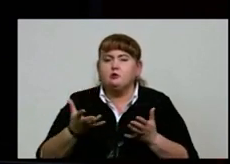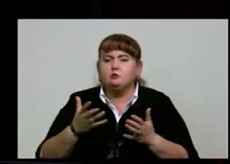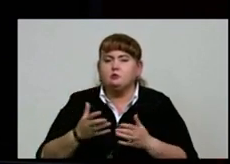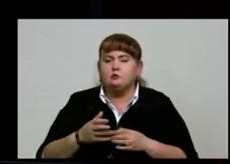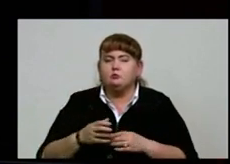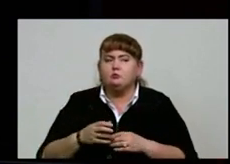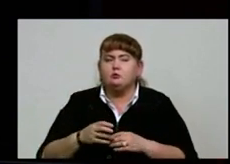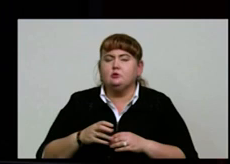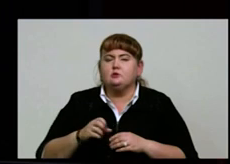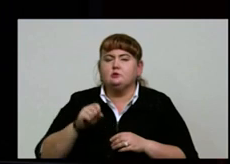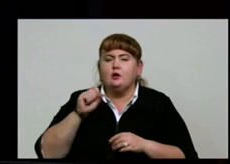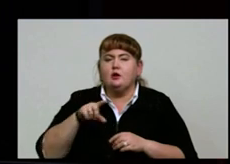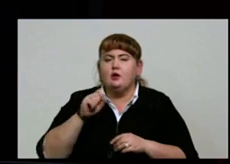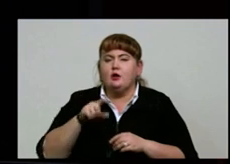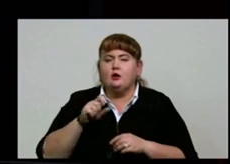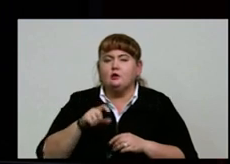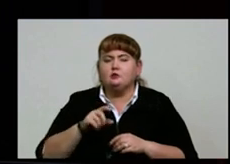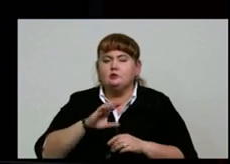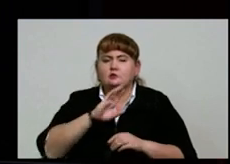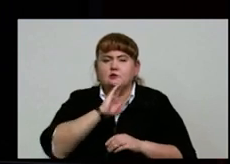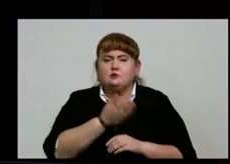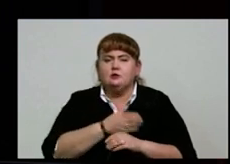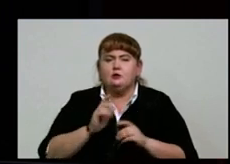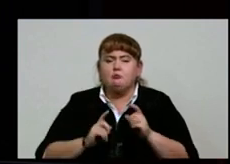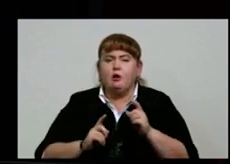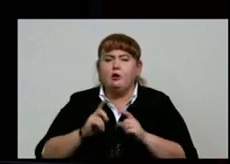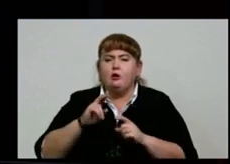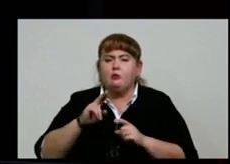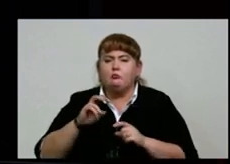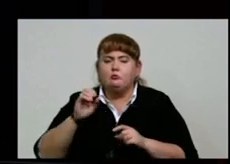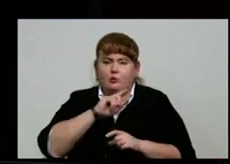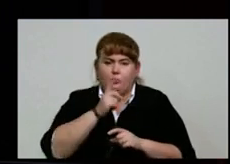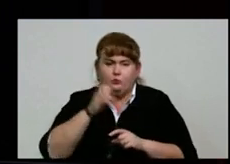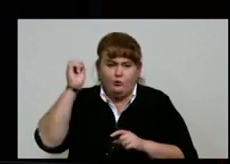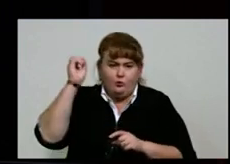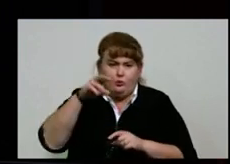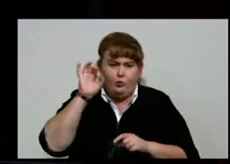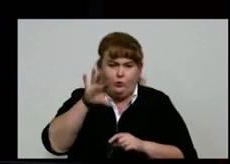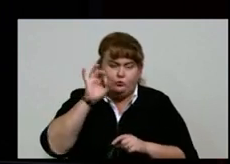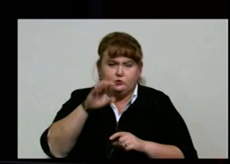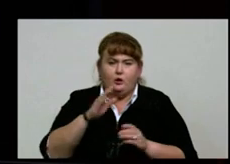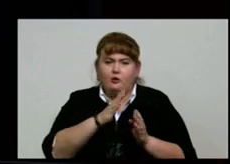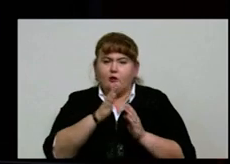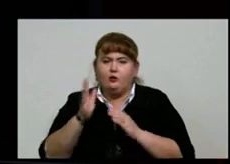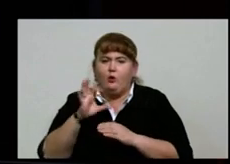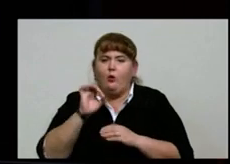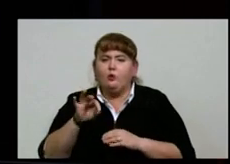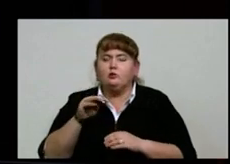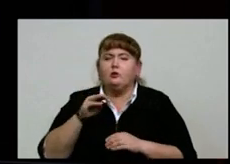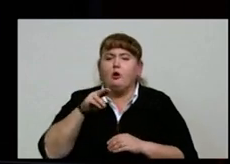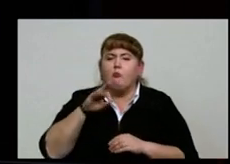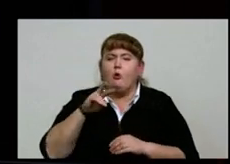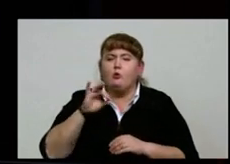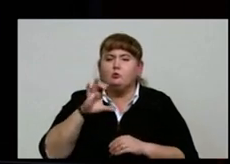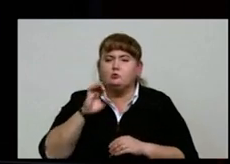происходит? Заряженные сверхсильные потоки солнечных лучей отклоняются от полюсов магнитного